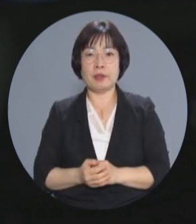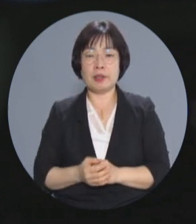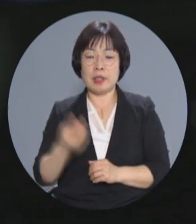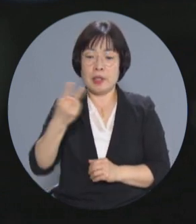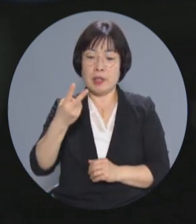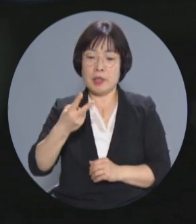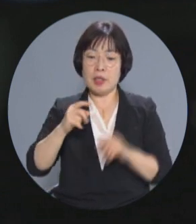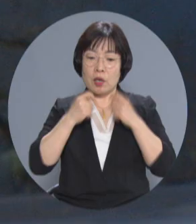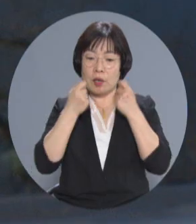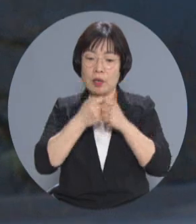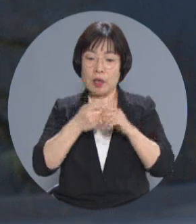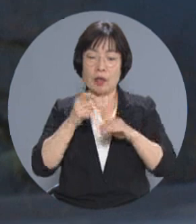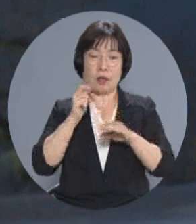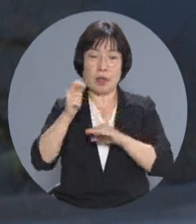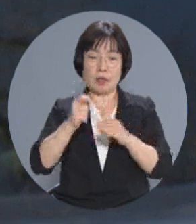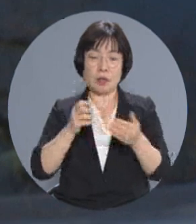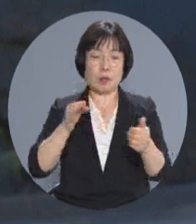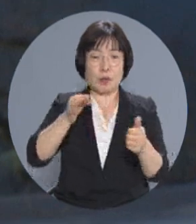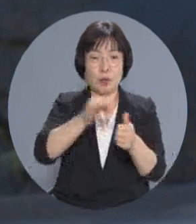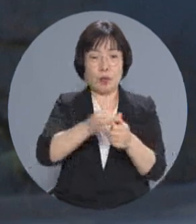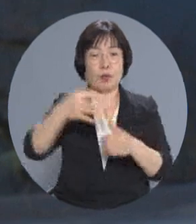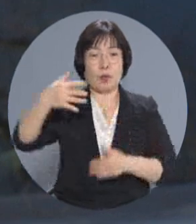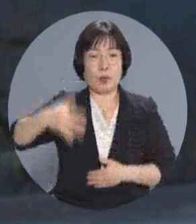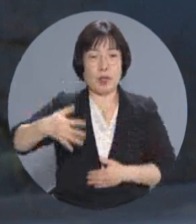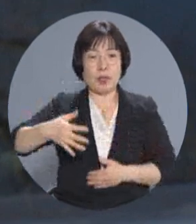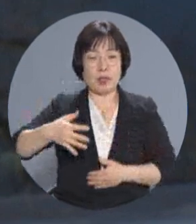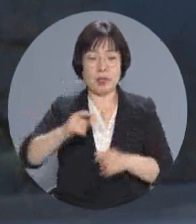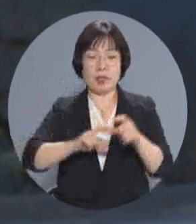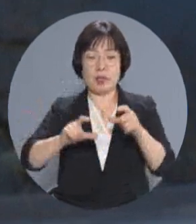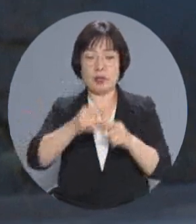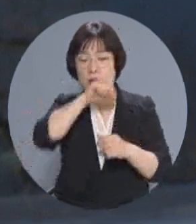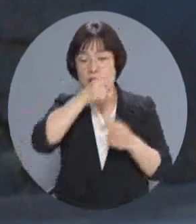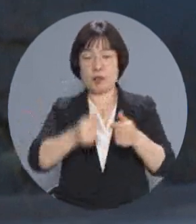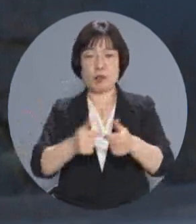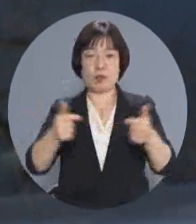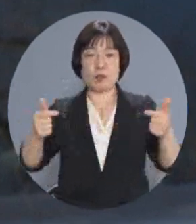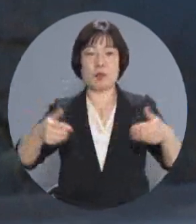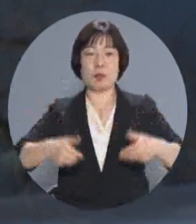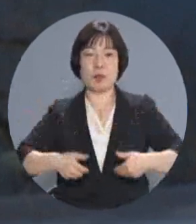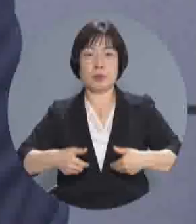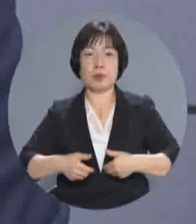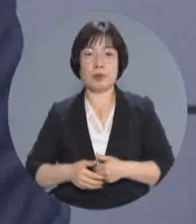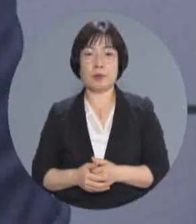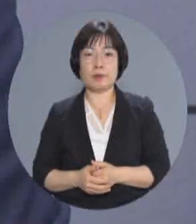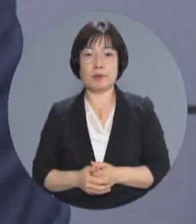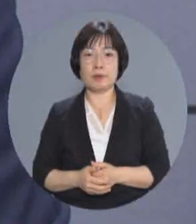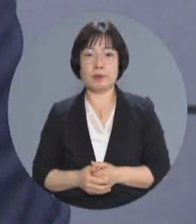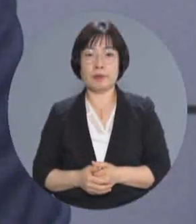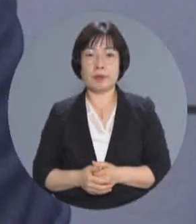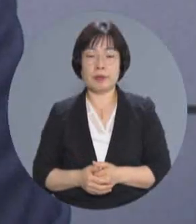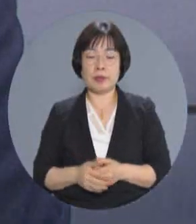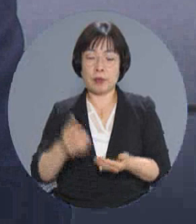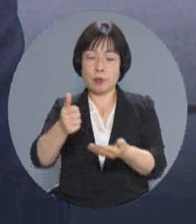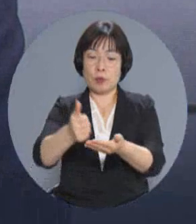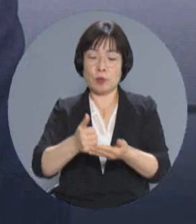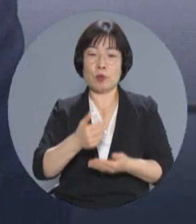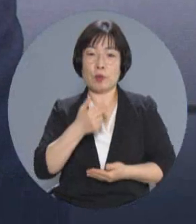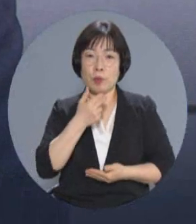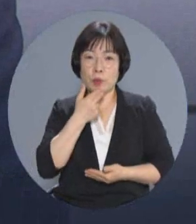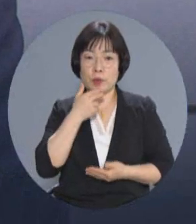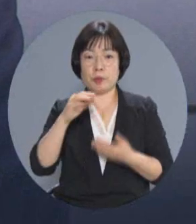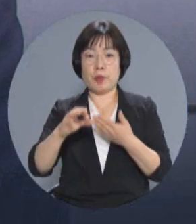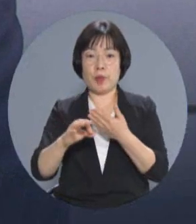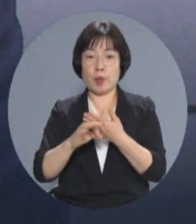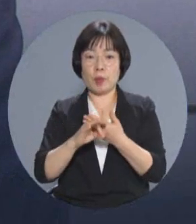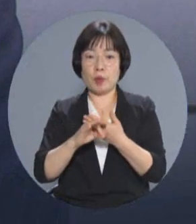2천여 대의 개인택시가 보조금을 지급받지 않아 지원 규모는 더 늘어날 것으로 보입니다. 영업이 안 돼서 운영이 안 된다